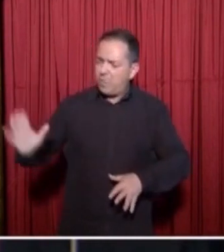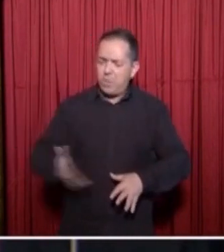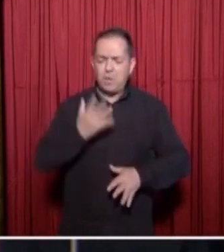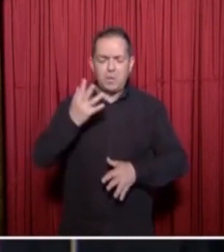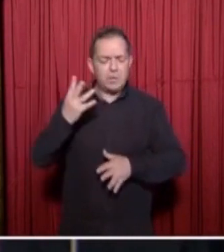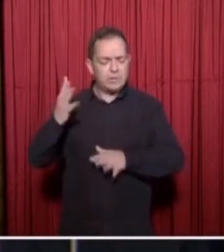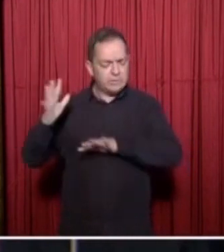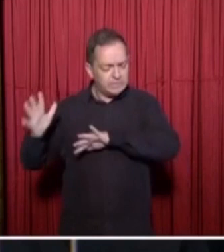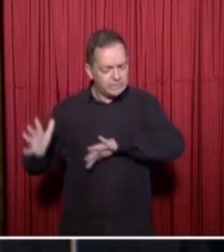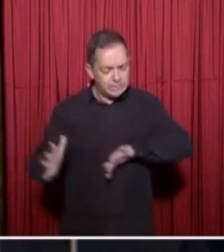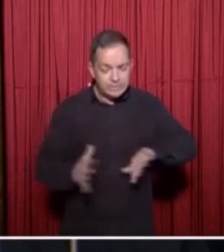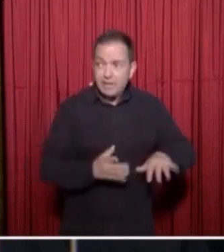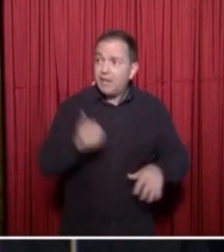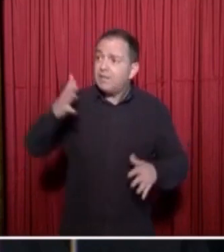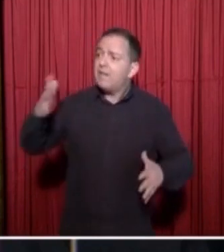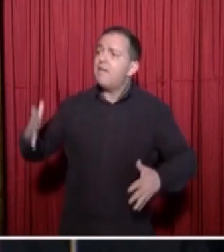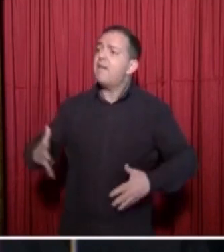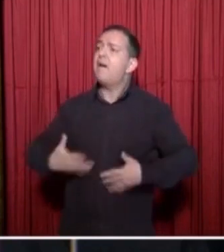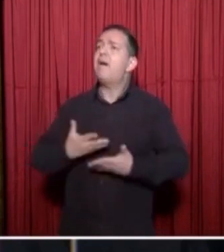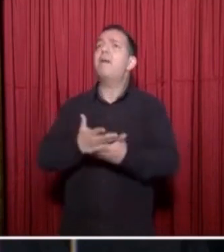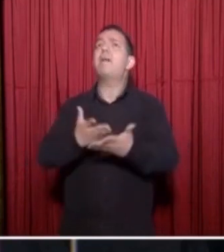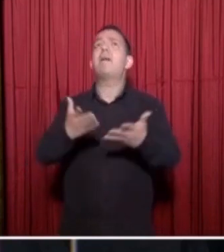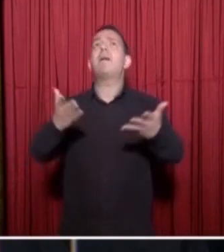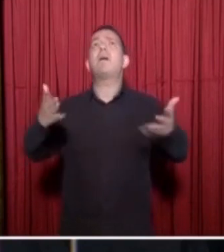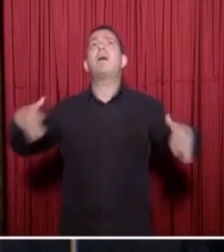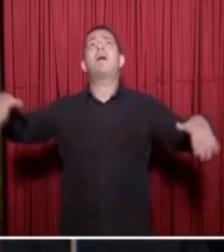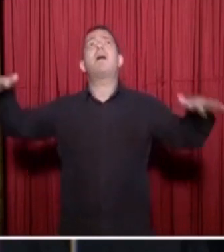παρήδεις, η χαρά των